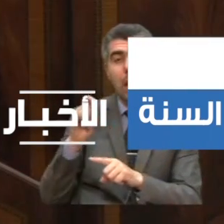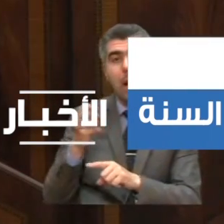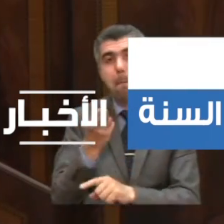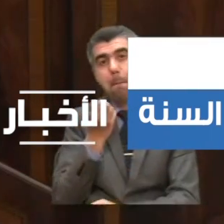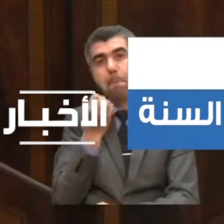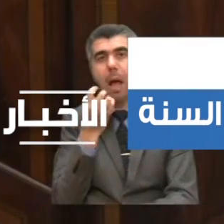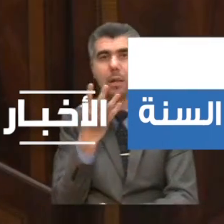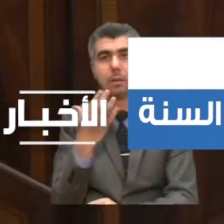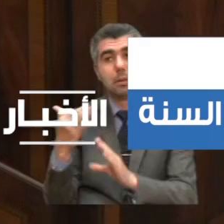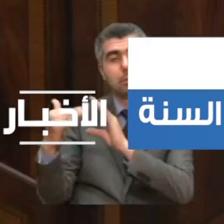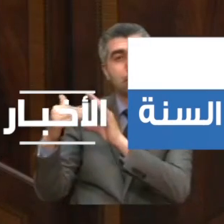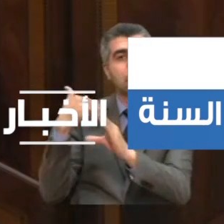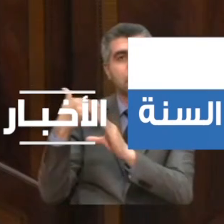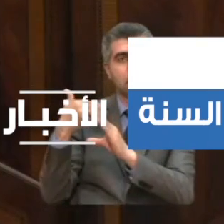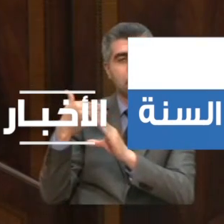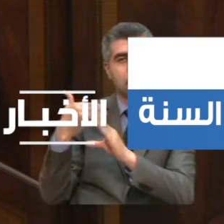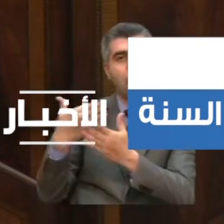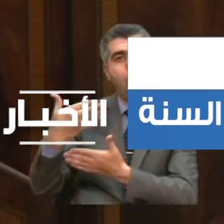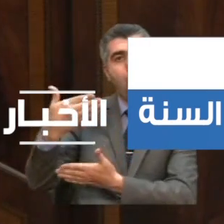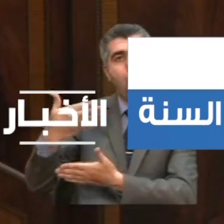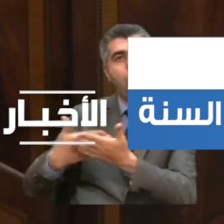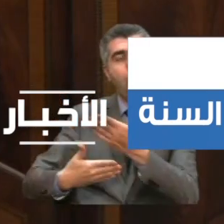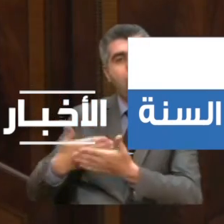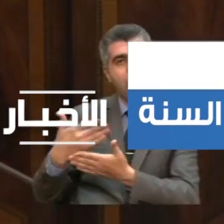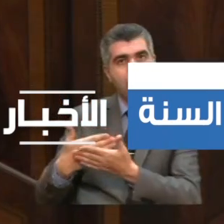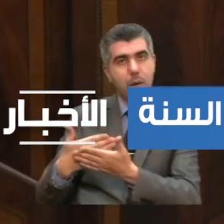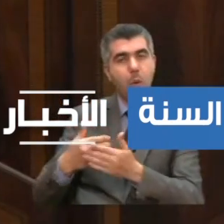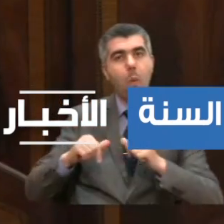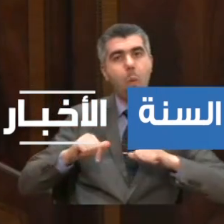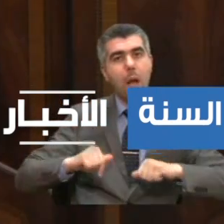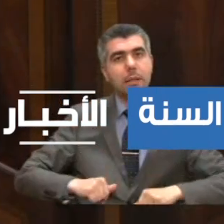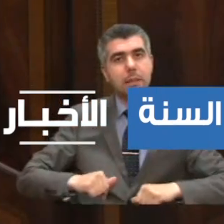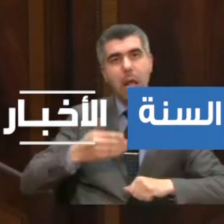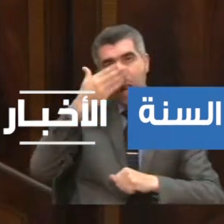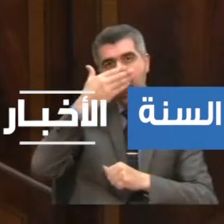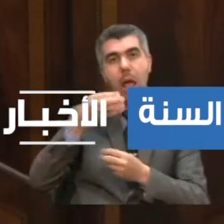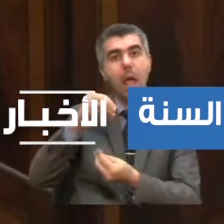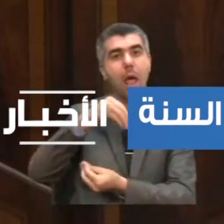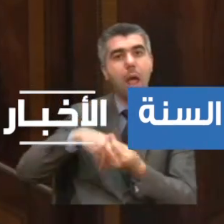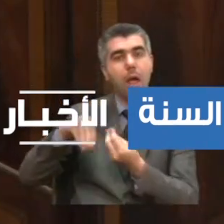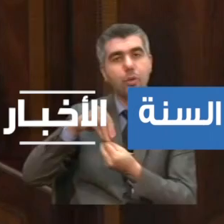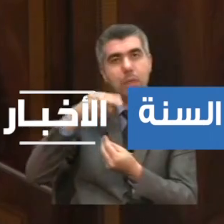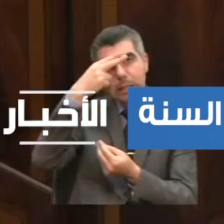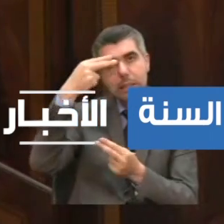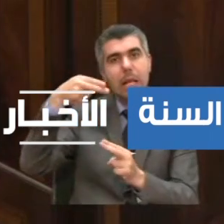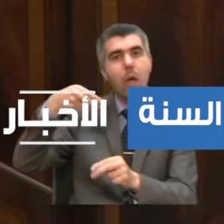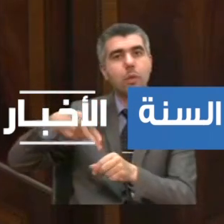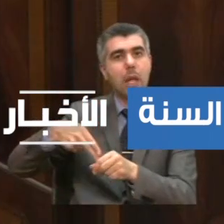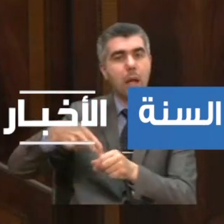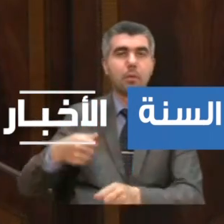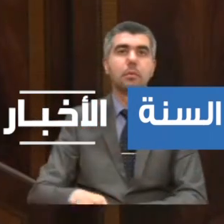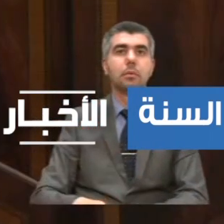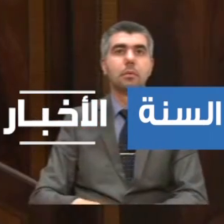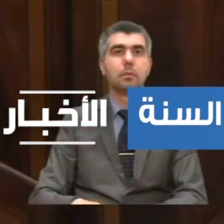شهر مارس، بمراسلة من السيد وزير الحج في المملكة العربية السعودية، تقول